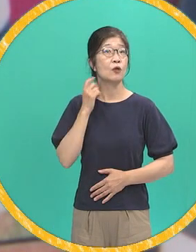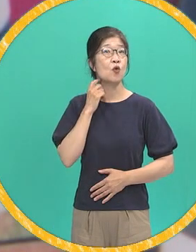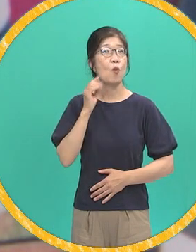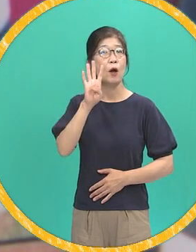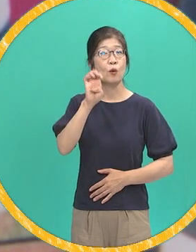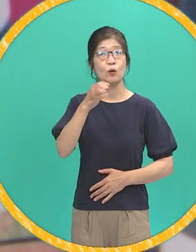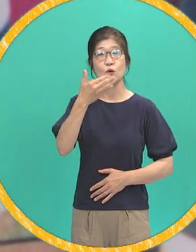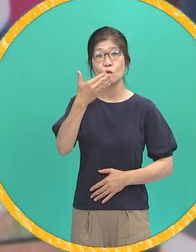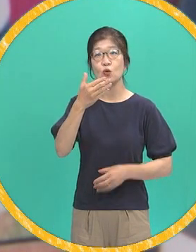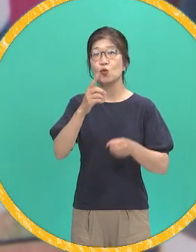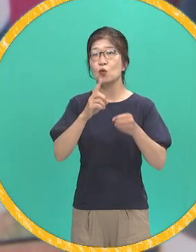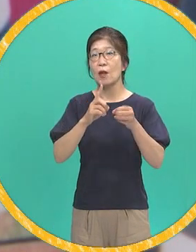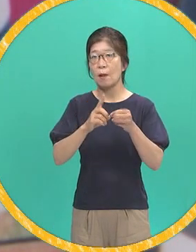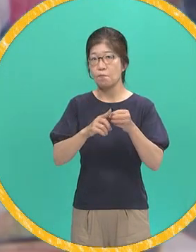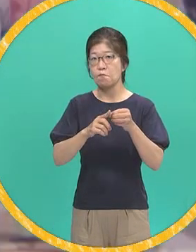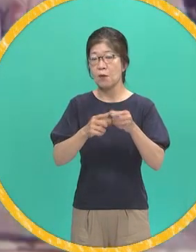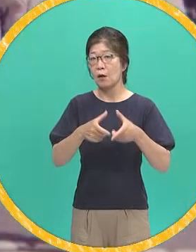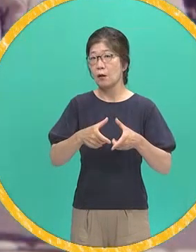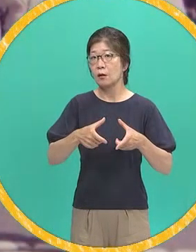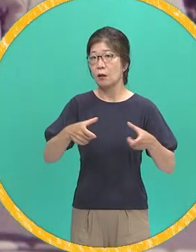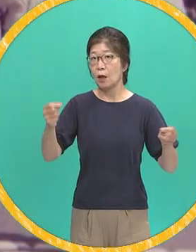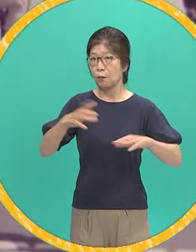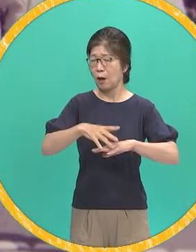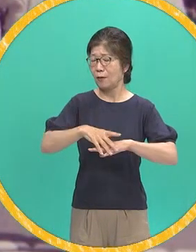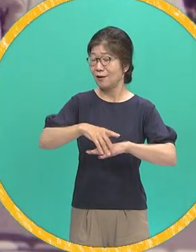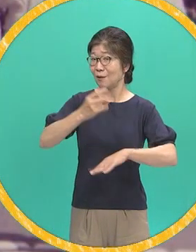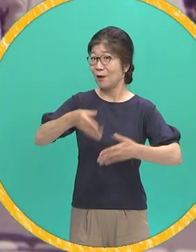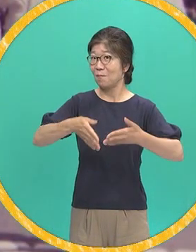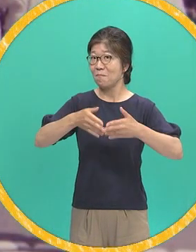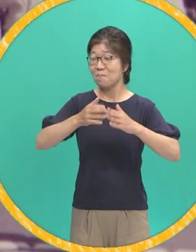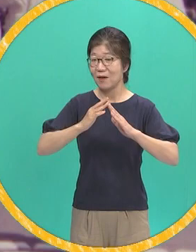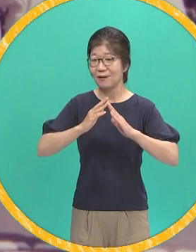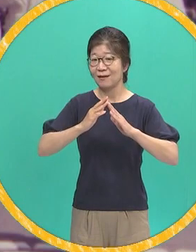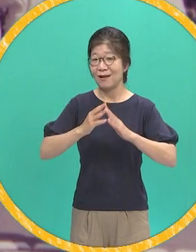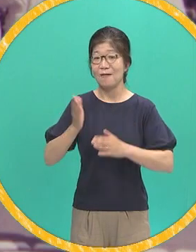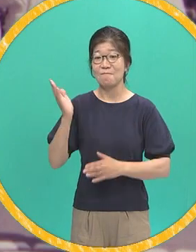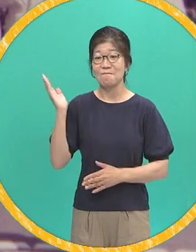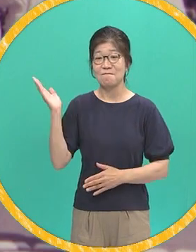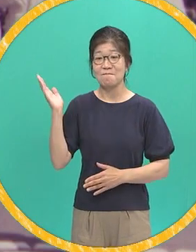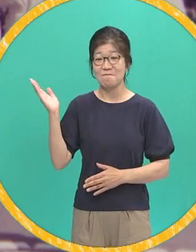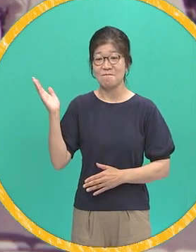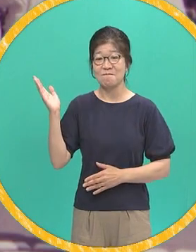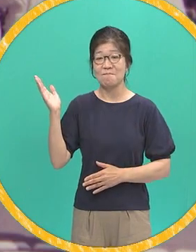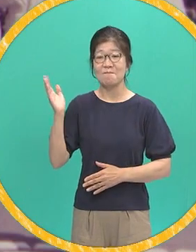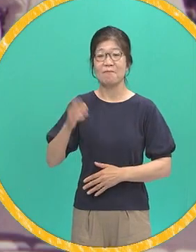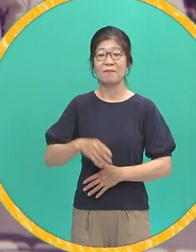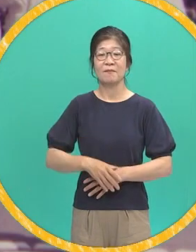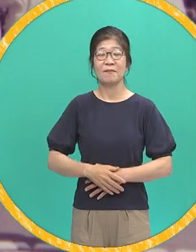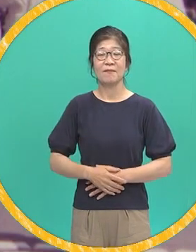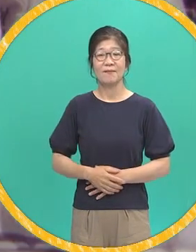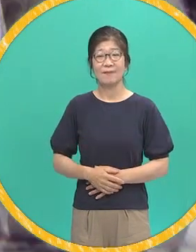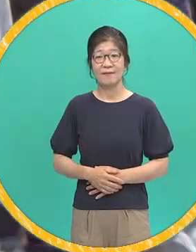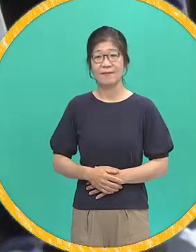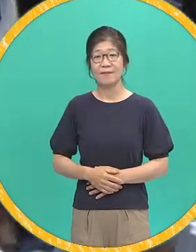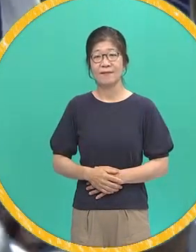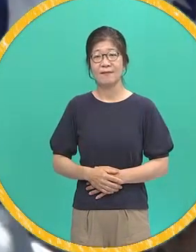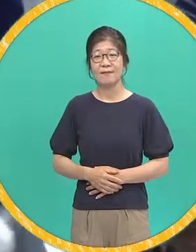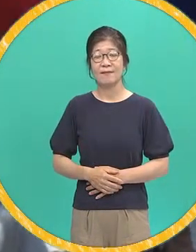昭和49年全国に先駆けて誕生した神奈川県警察音楽隊のカラーガード